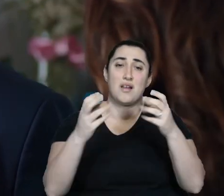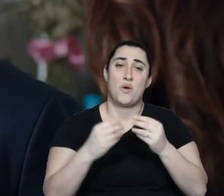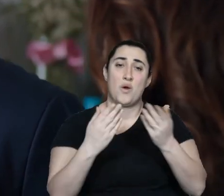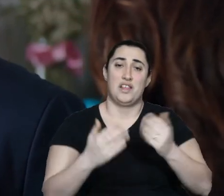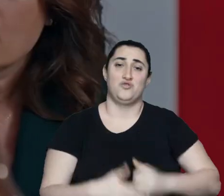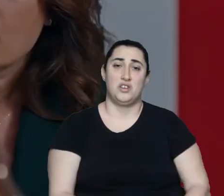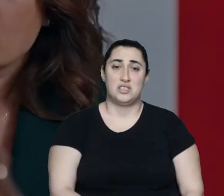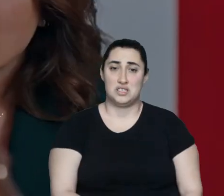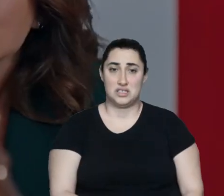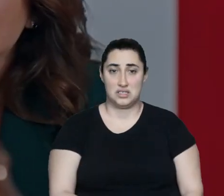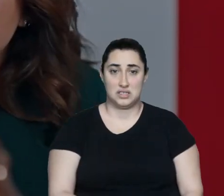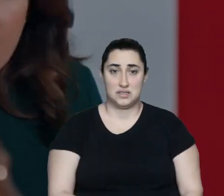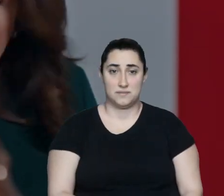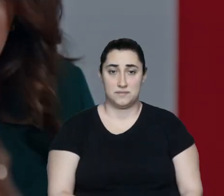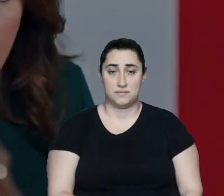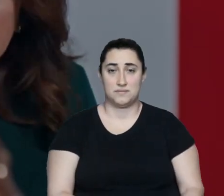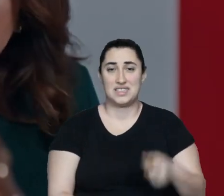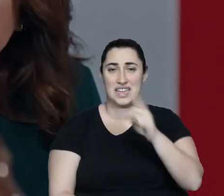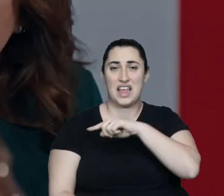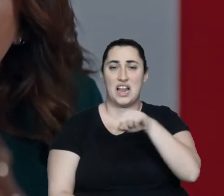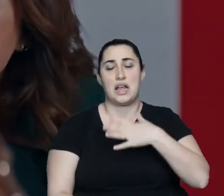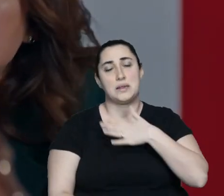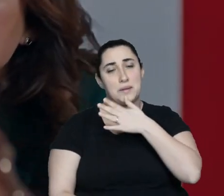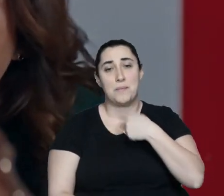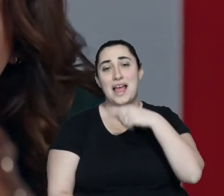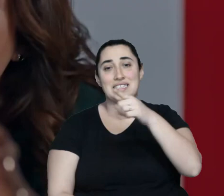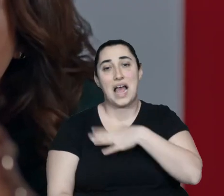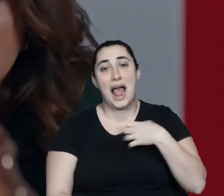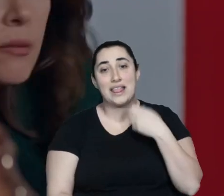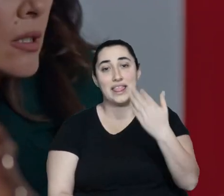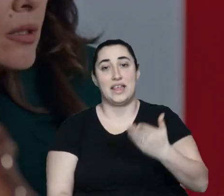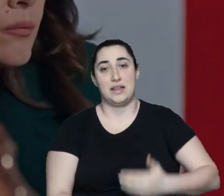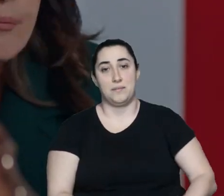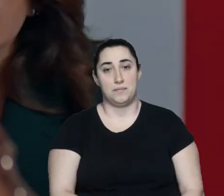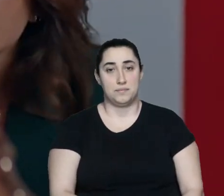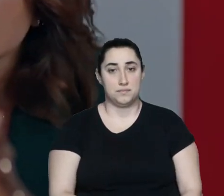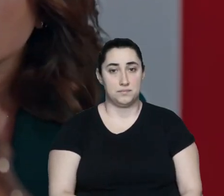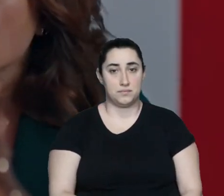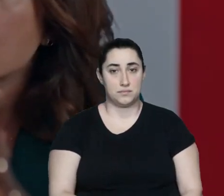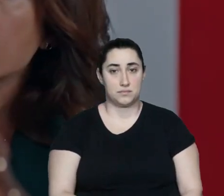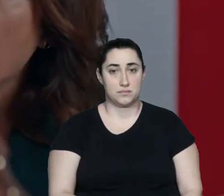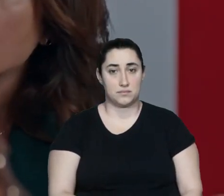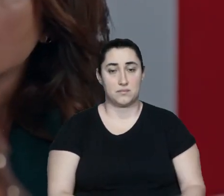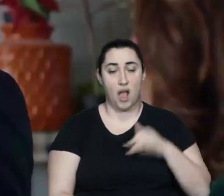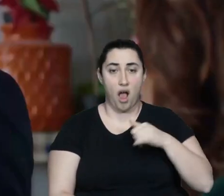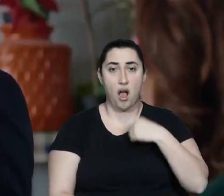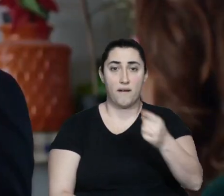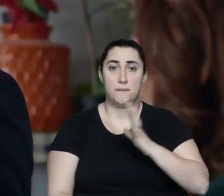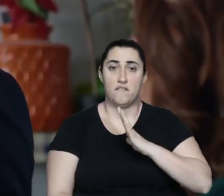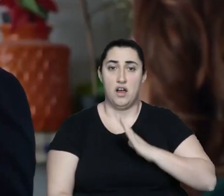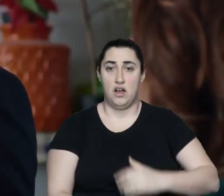olacak. Ya diğerleri kendileri bilir ama ben senin annenim, annen. Ya üzerinde hakkın